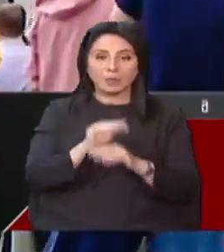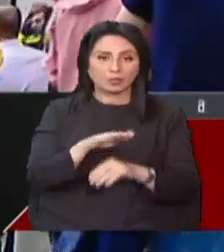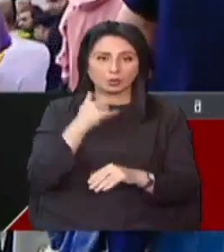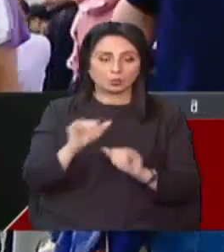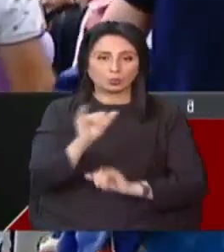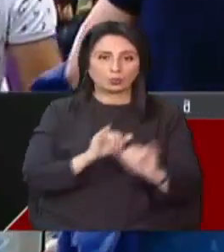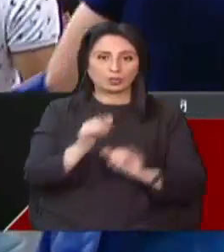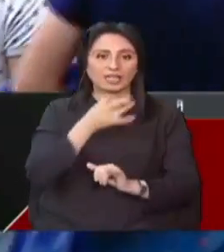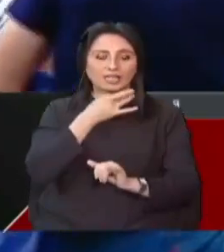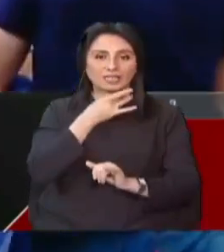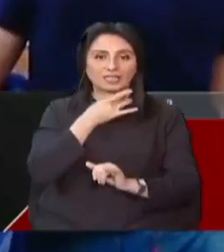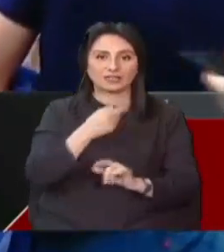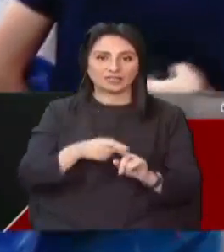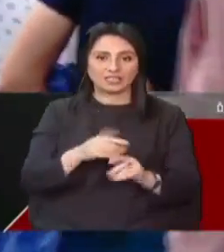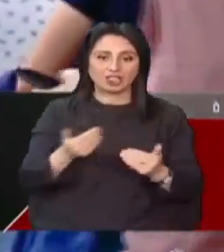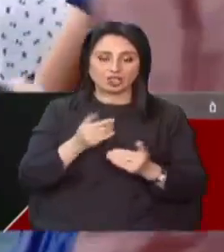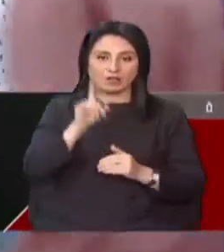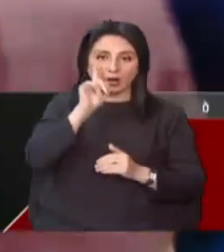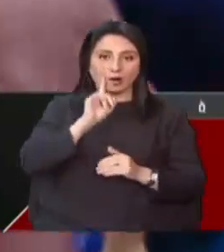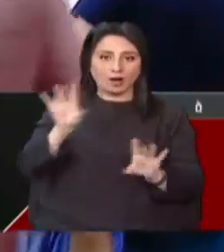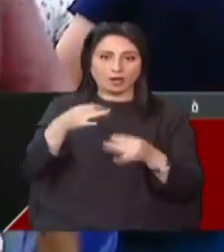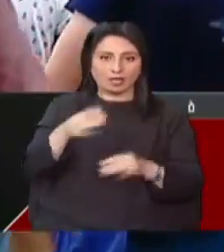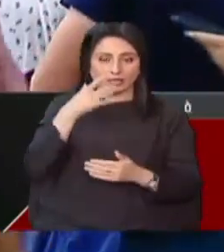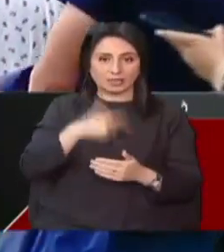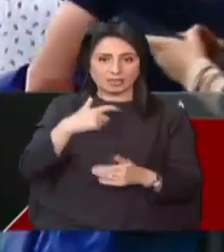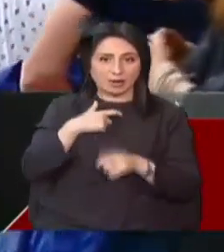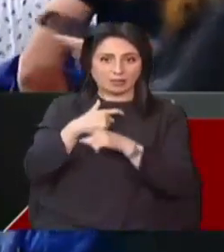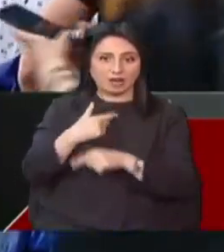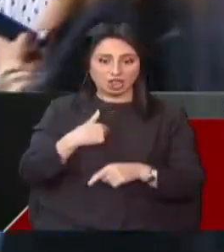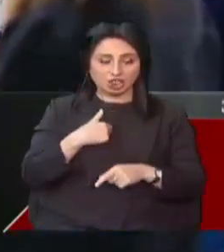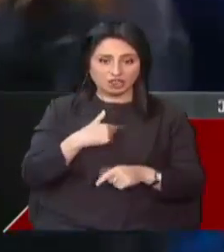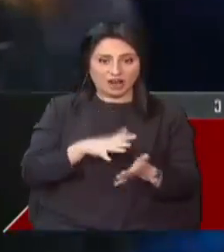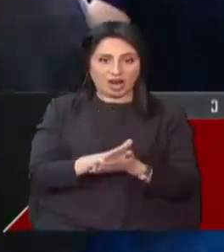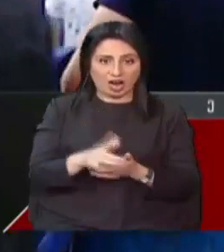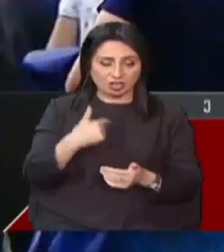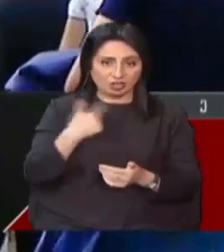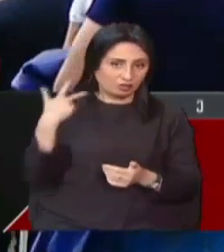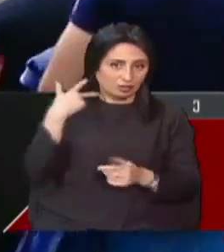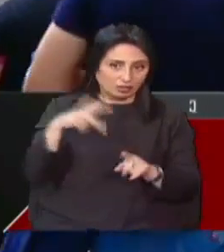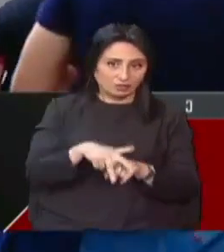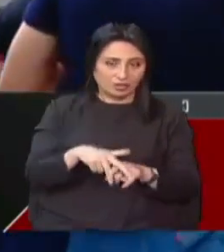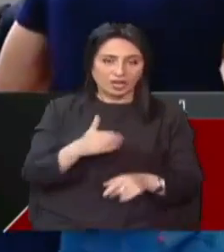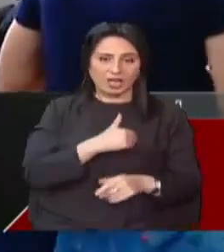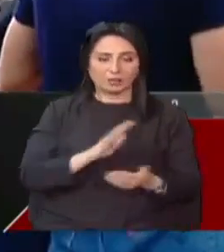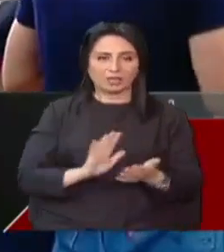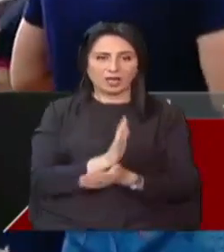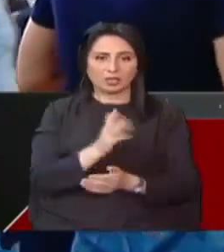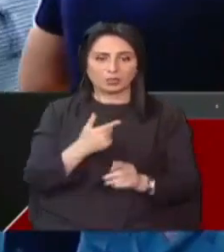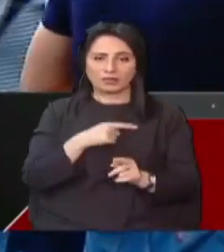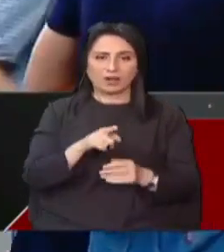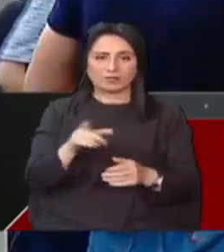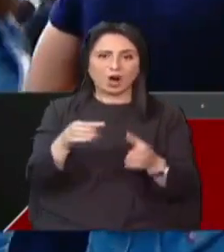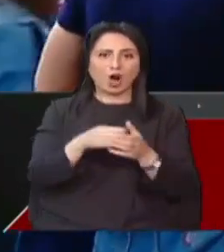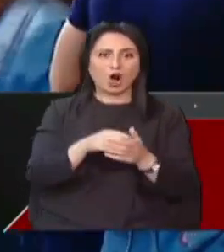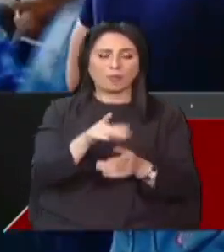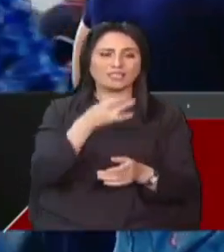უნდა ჩვენთვის, აი მოიწონ ცხოვრება თვითონ ისე როგორც უნდათ და ჩვენს ხარჯზე. Amitom იმედგაცრუებულები ვართ და არ გვჯერა, რომ ეს